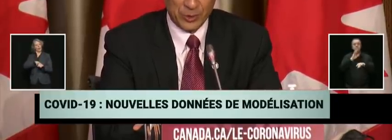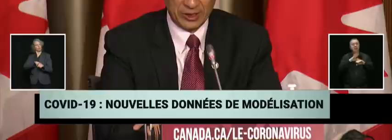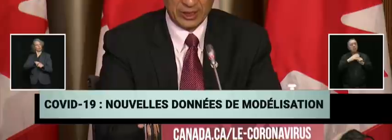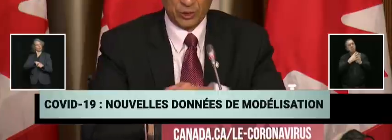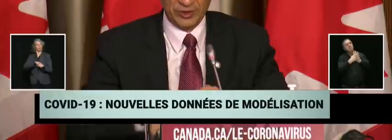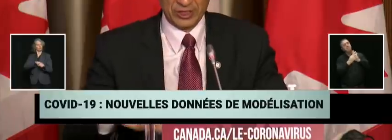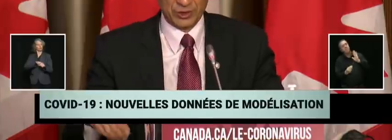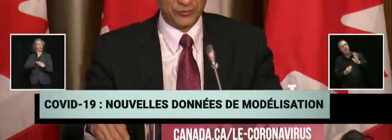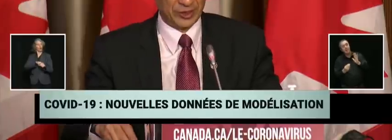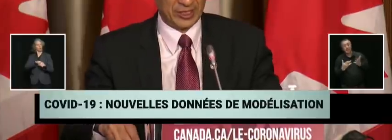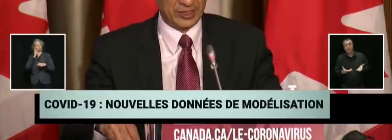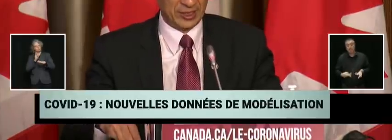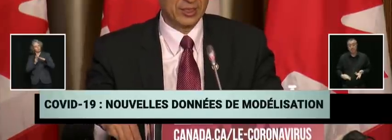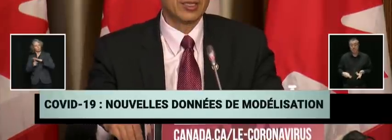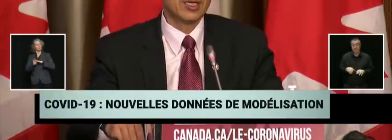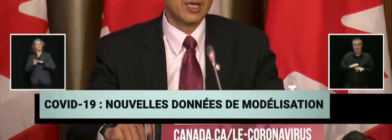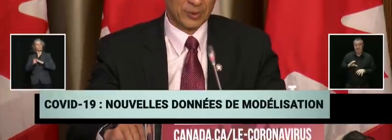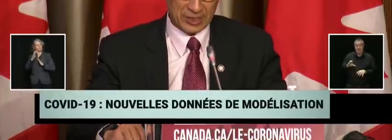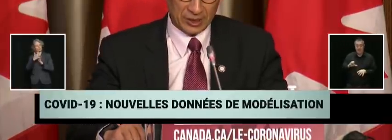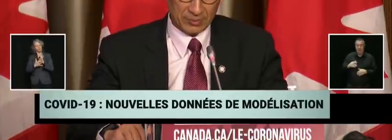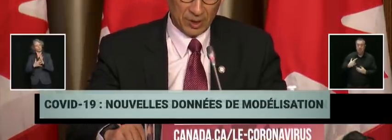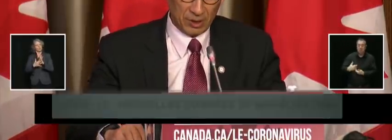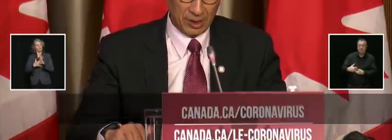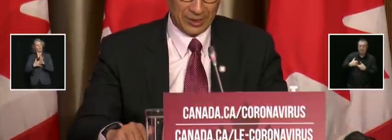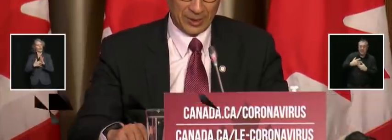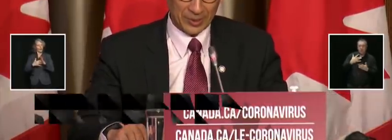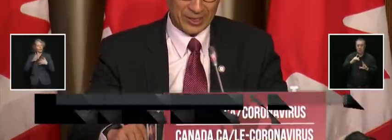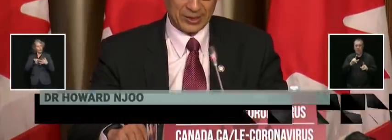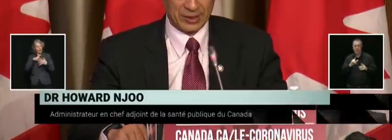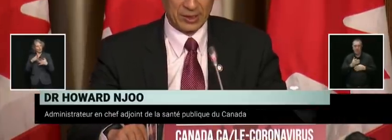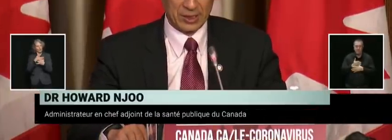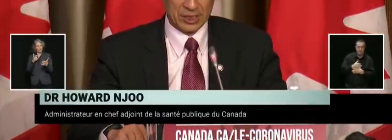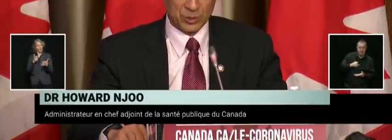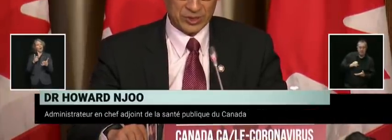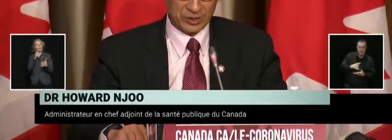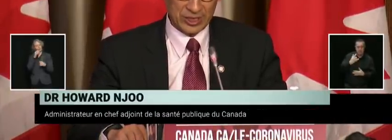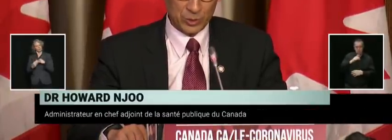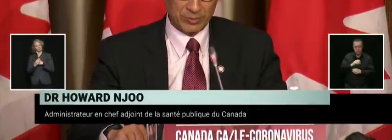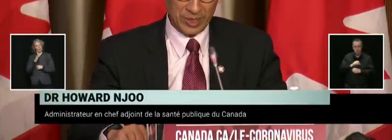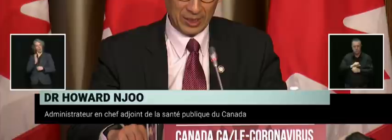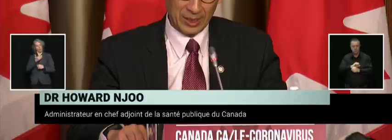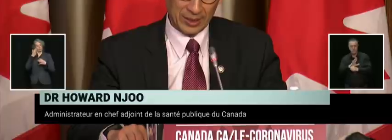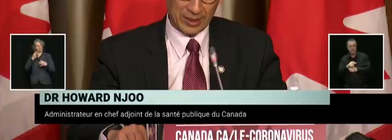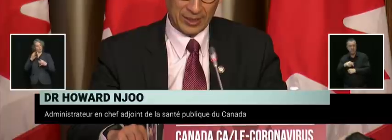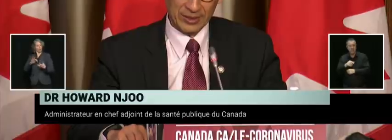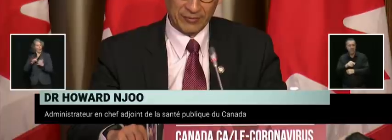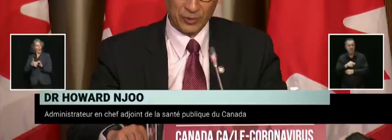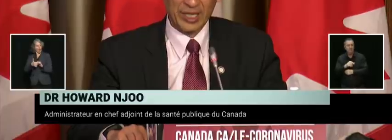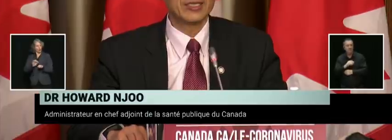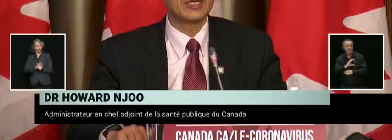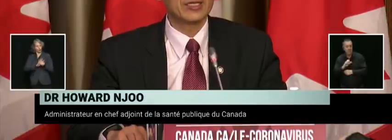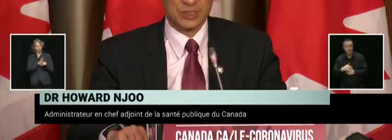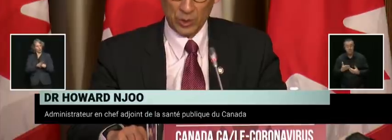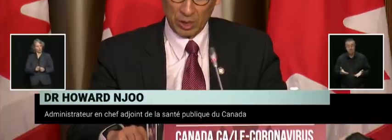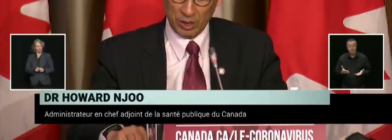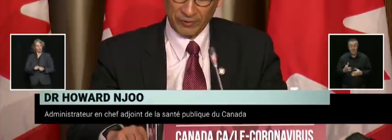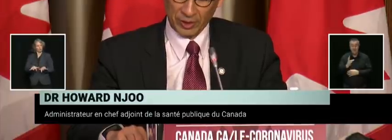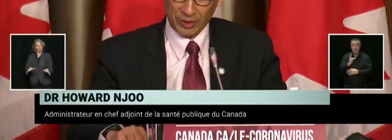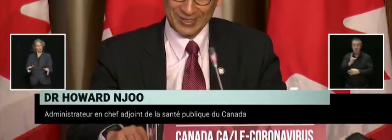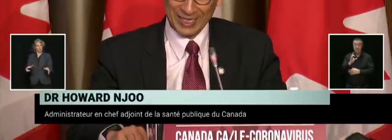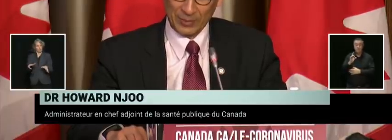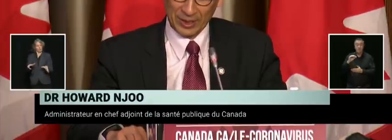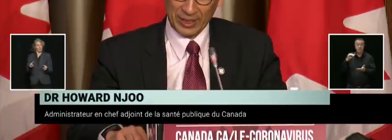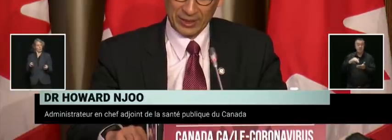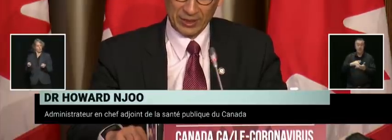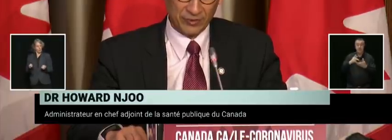gestion actuelle de la COVID-19 au Canada. Présentement, il y a près de 78 000 cas actifs au Canada, soit